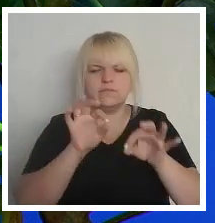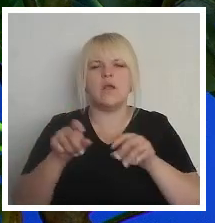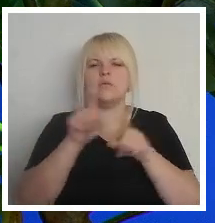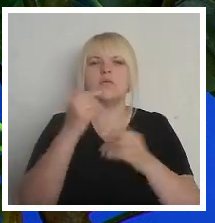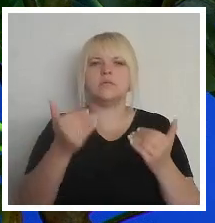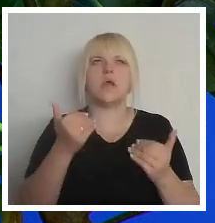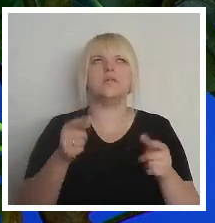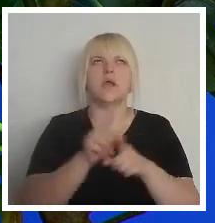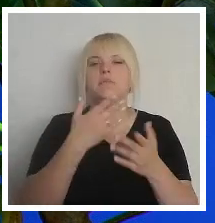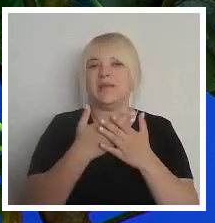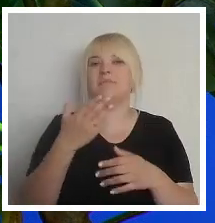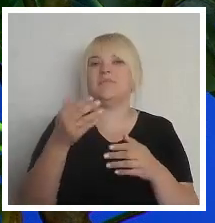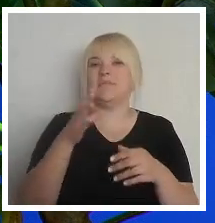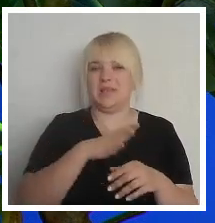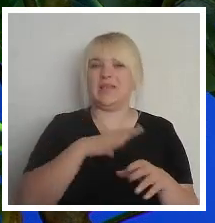ir bijuši